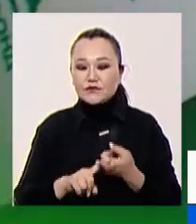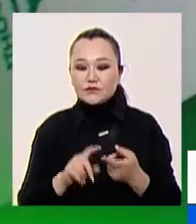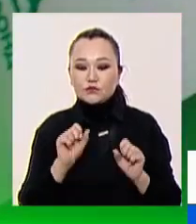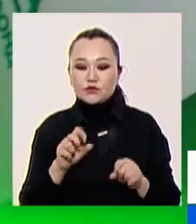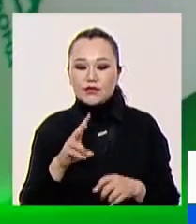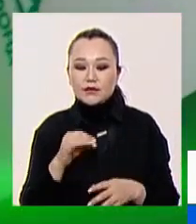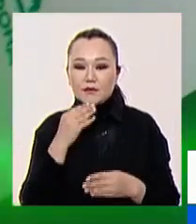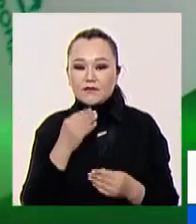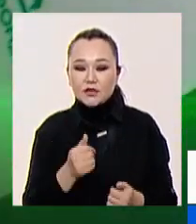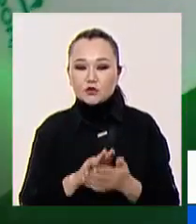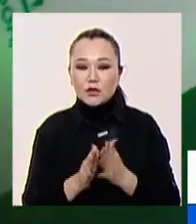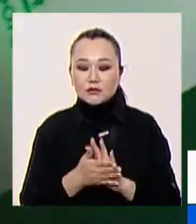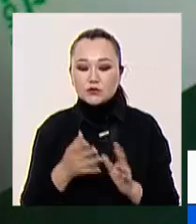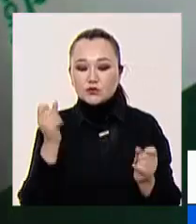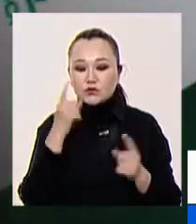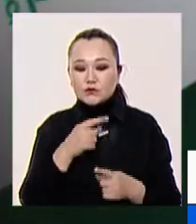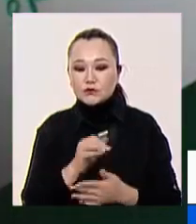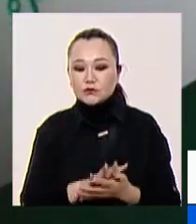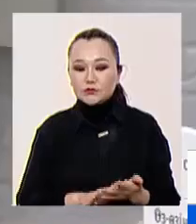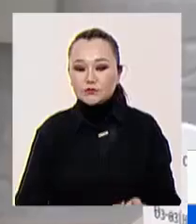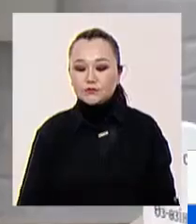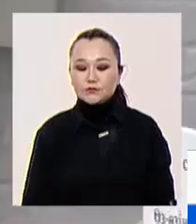повлиять на ситуацию, узнавала Жамал Габдуллина.